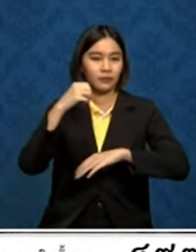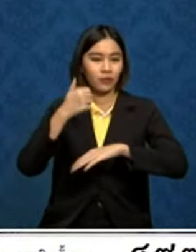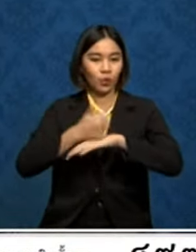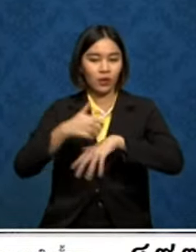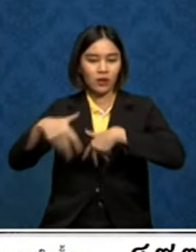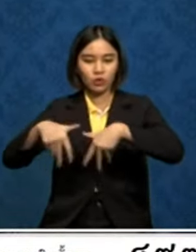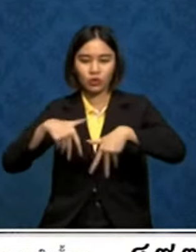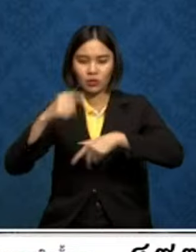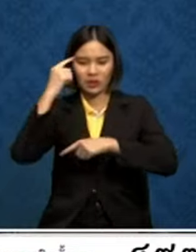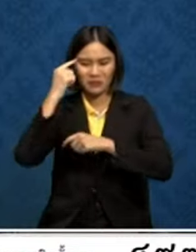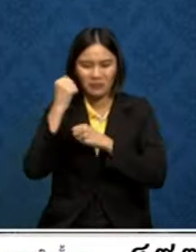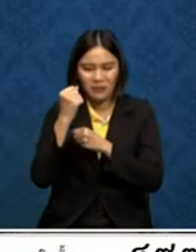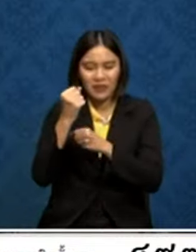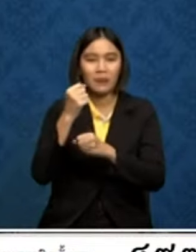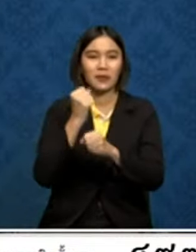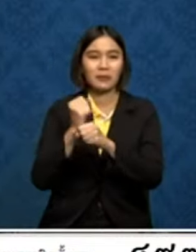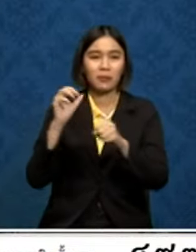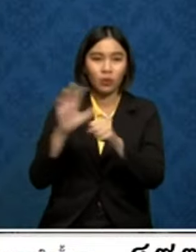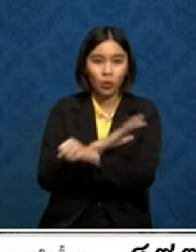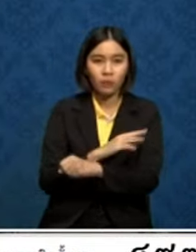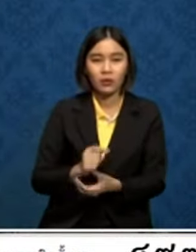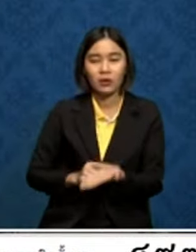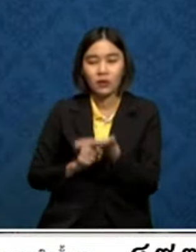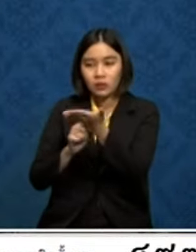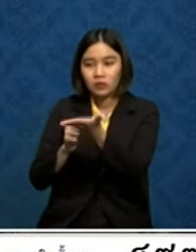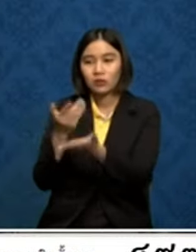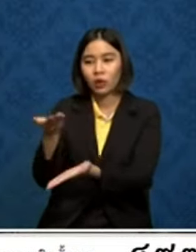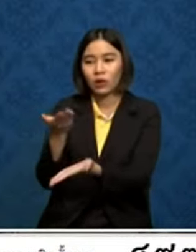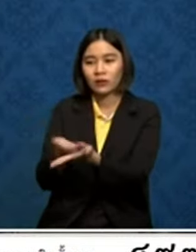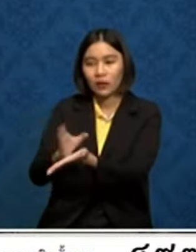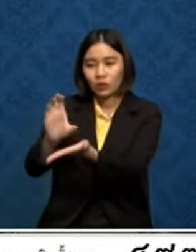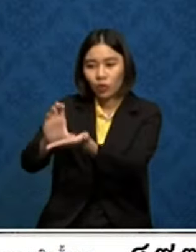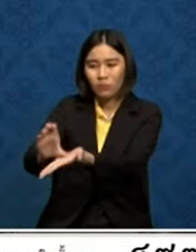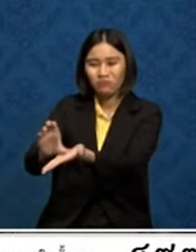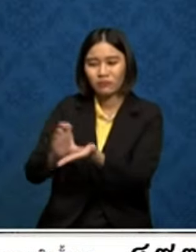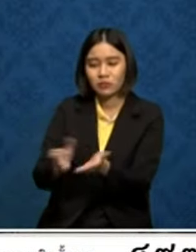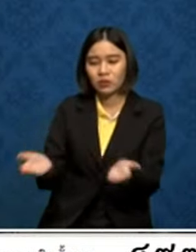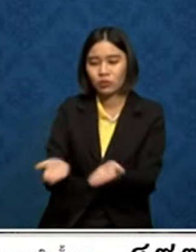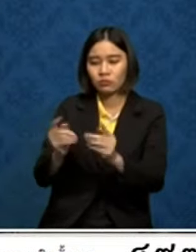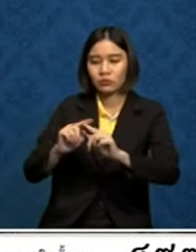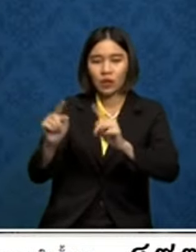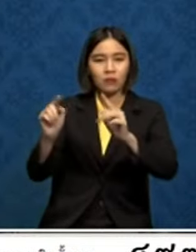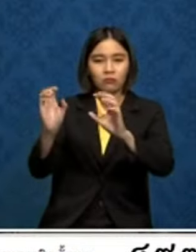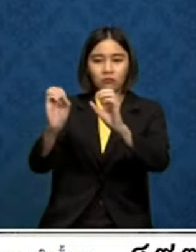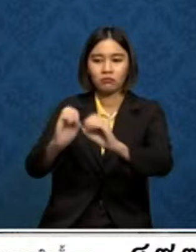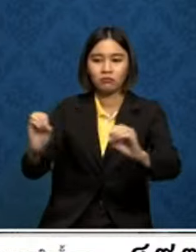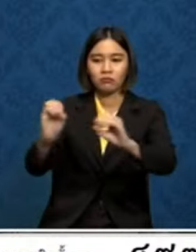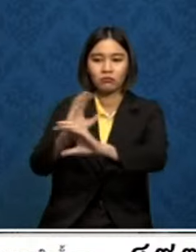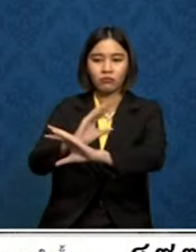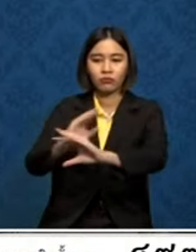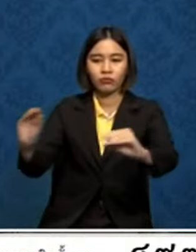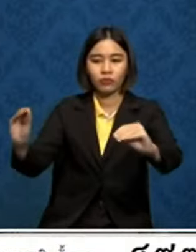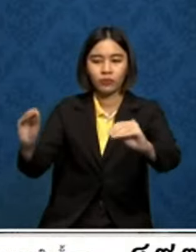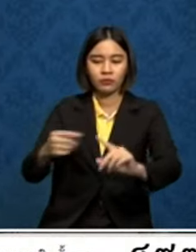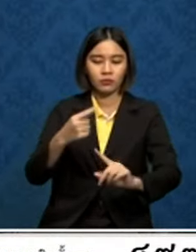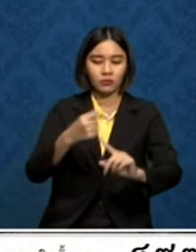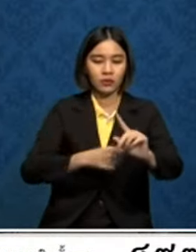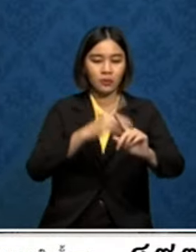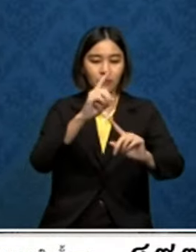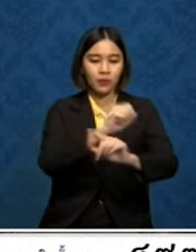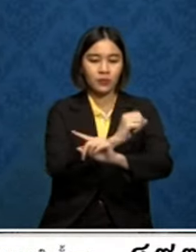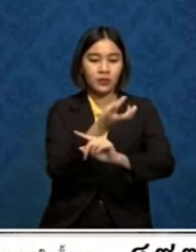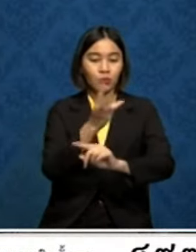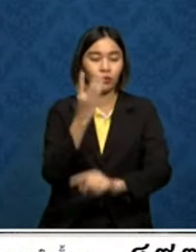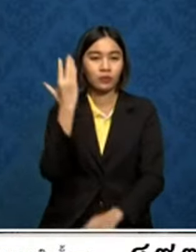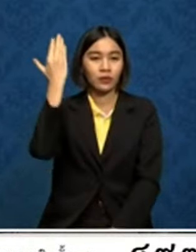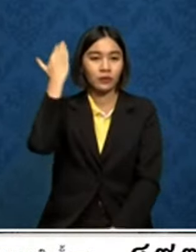บในวนที่ 16 สงหาที่ผ่าน